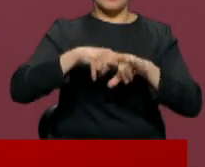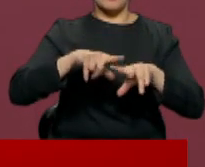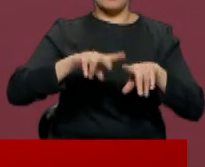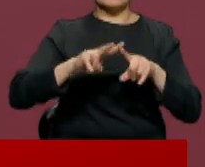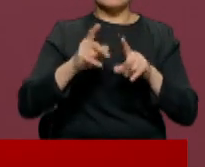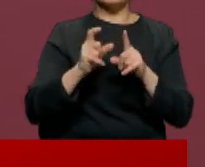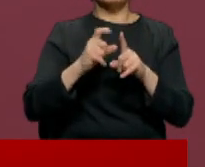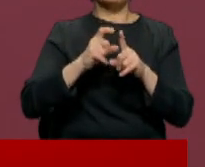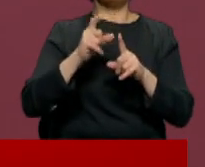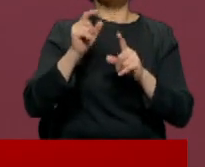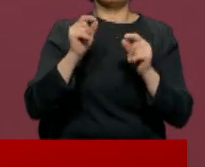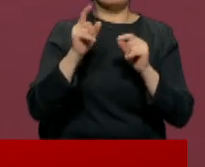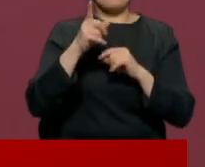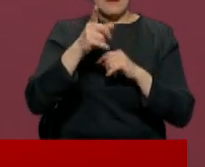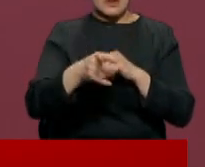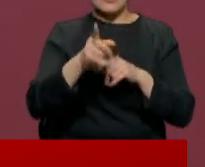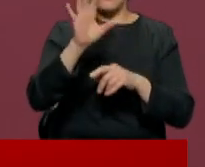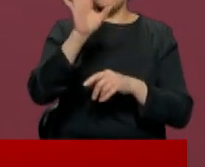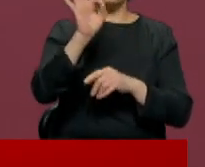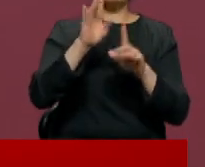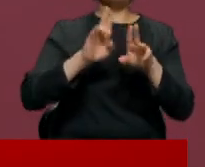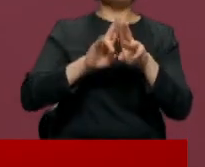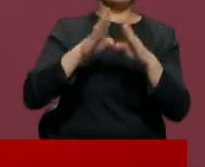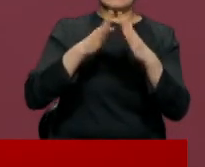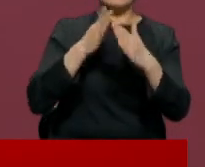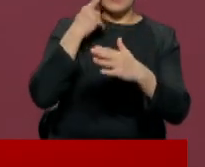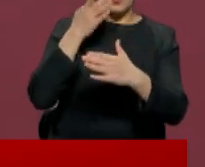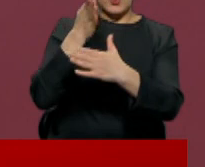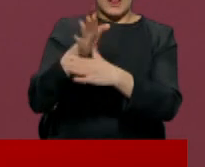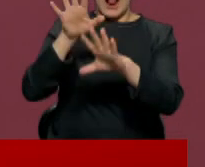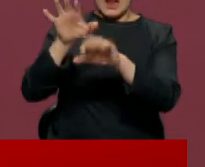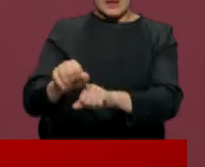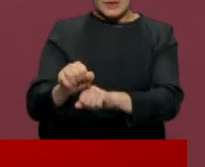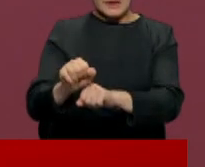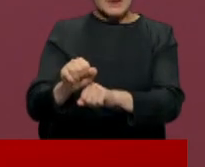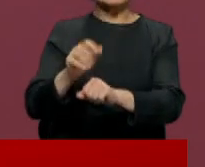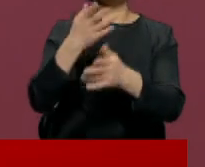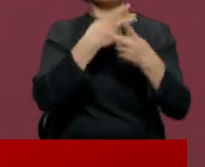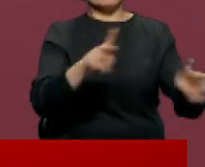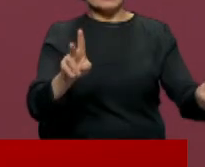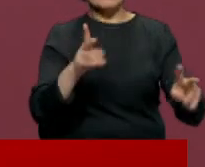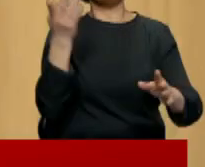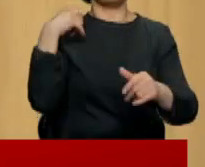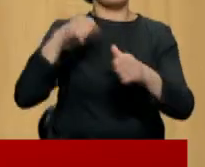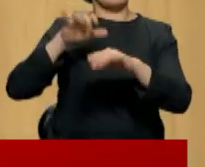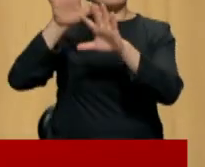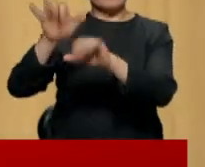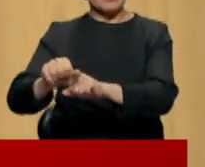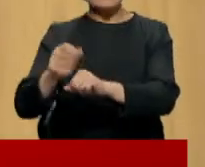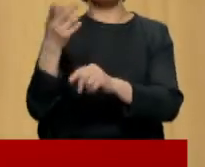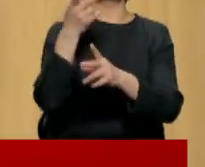Demirbaş, Sayın Olcay Kılavuz'un evinde gözaltına alındı, salındı. Sonra gene alındı, gene salındı. Tek